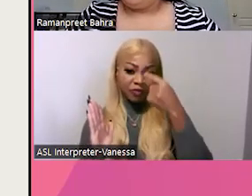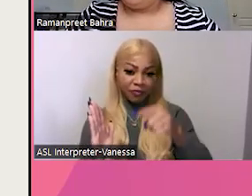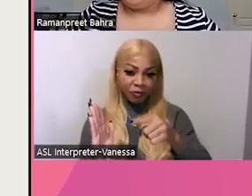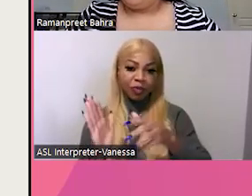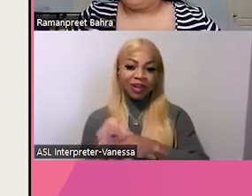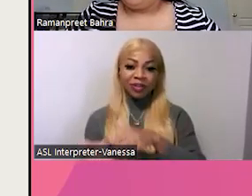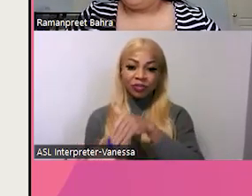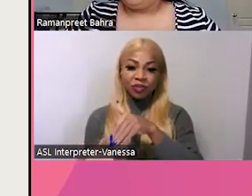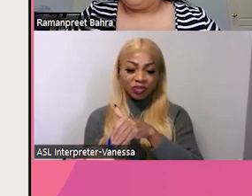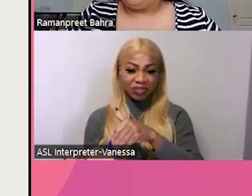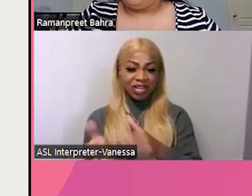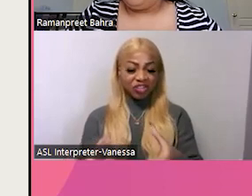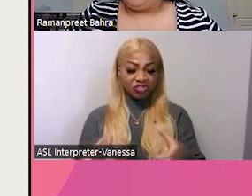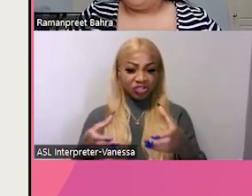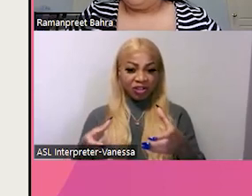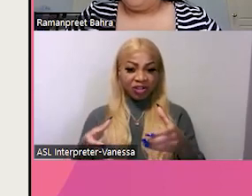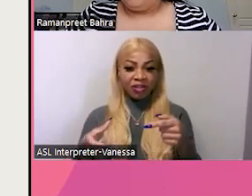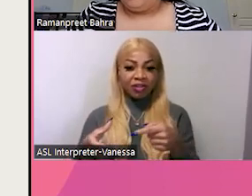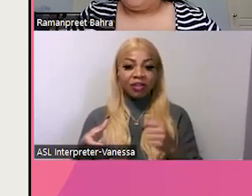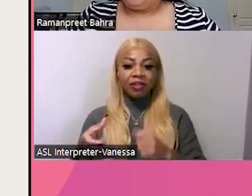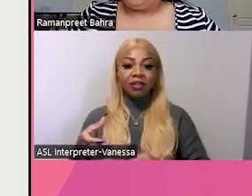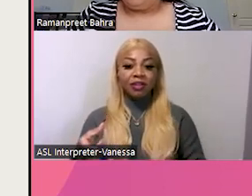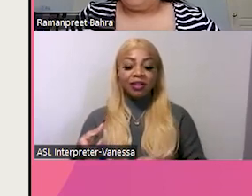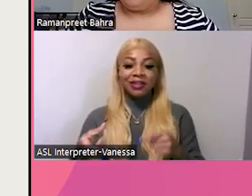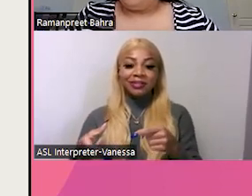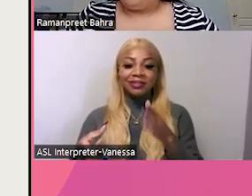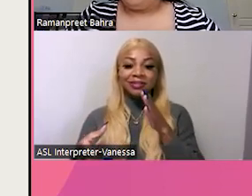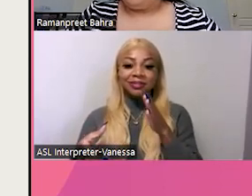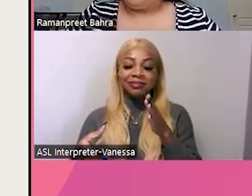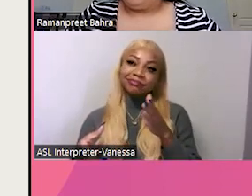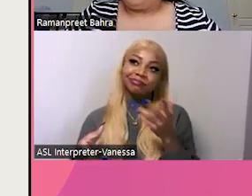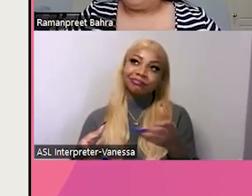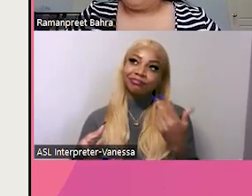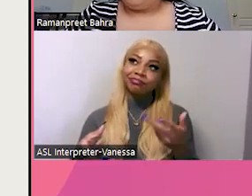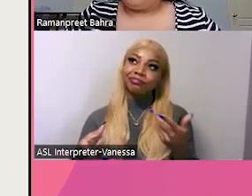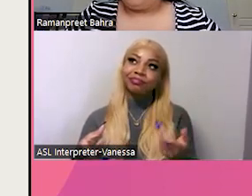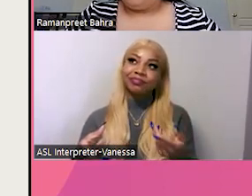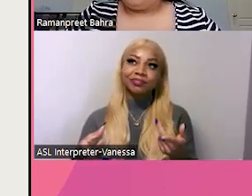médecins dans un livre très, très volumineux, leur indiquant